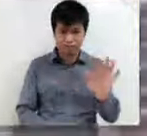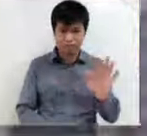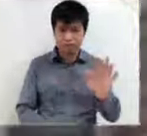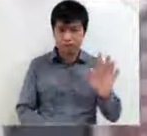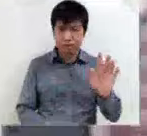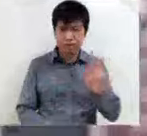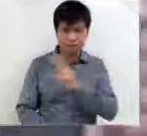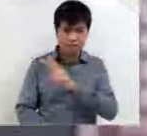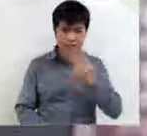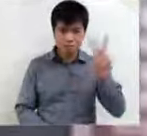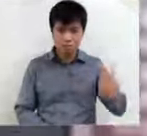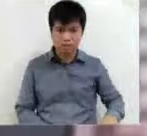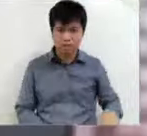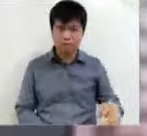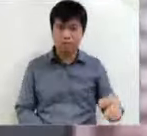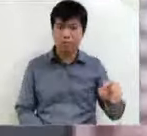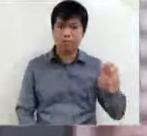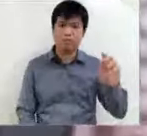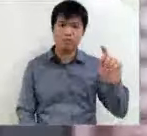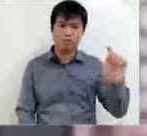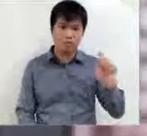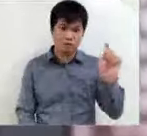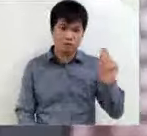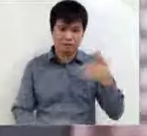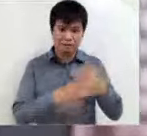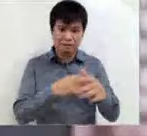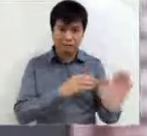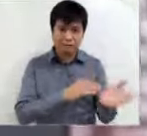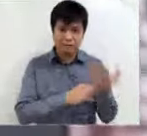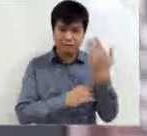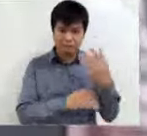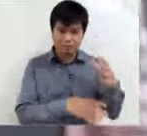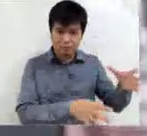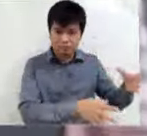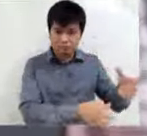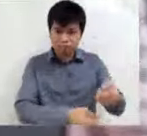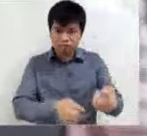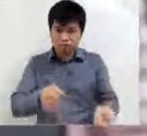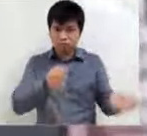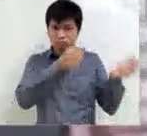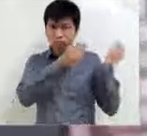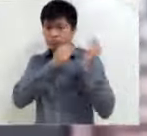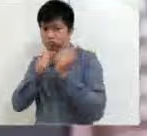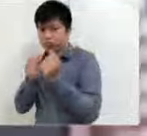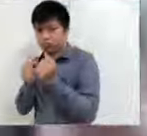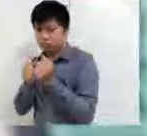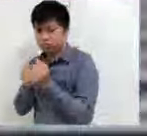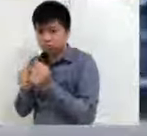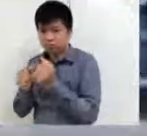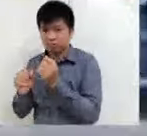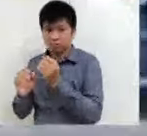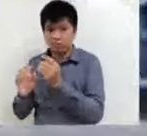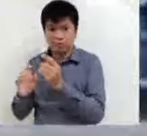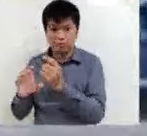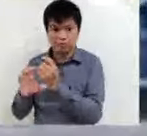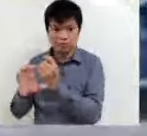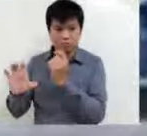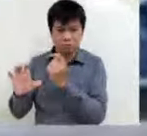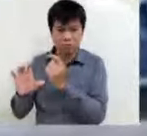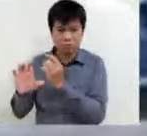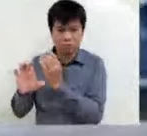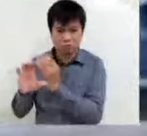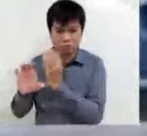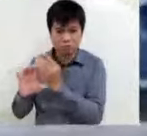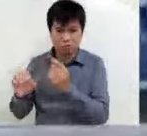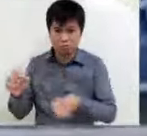araw. Hinahakot ng mga lalaki ang mga supot at kahon papunta sa nakaparadang SUV. Ang mga lalaking